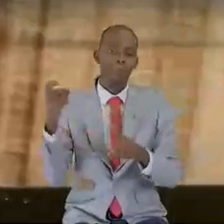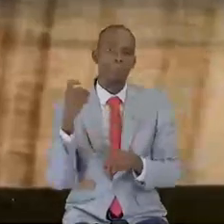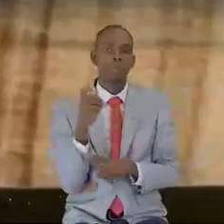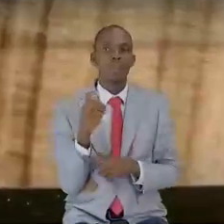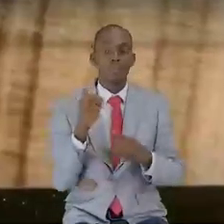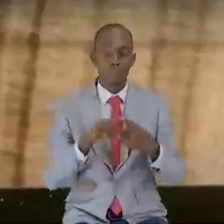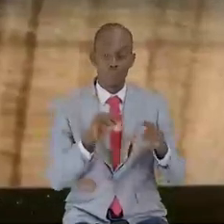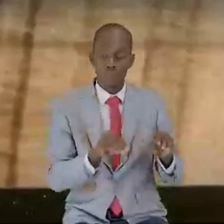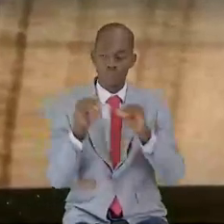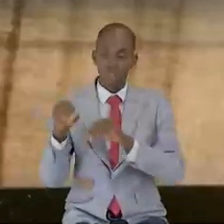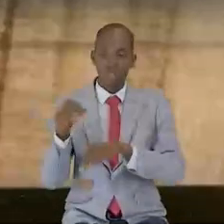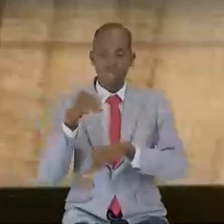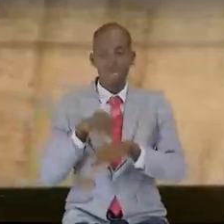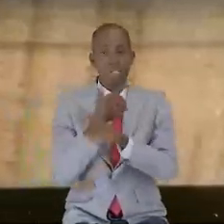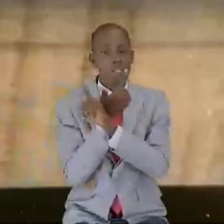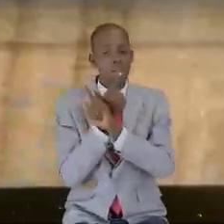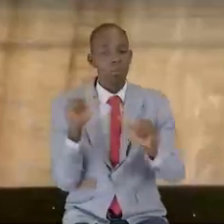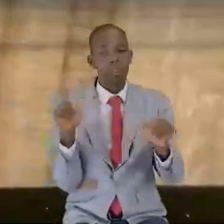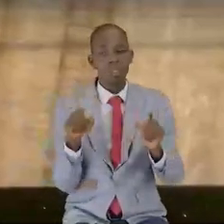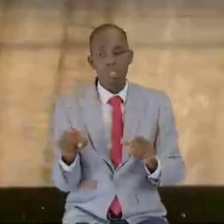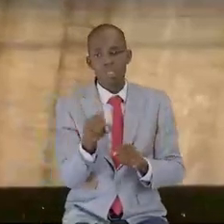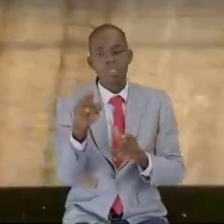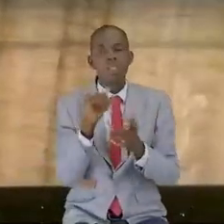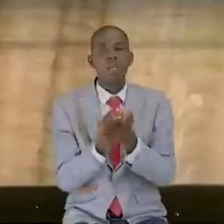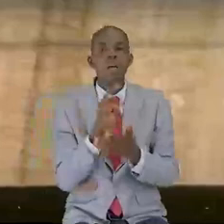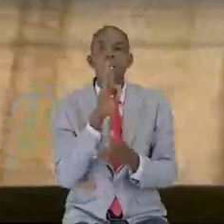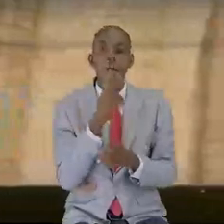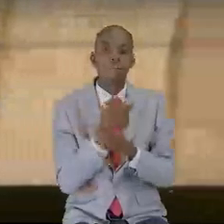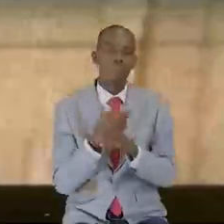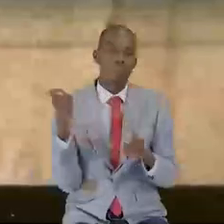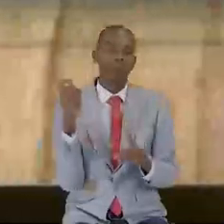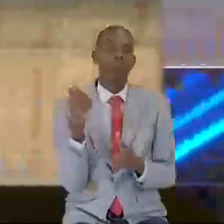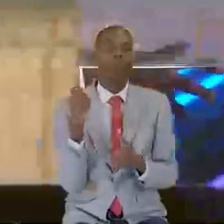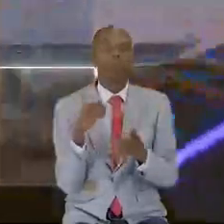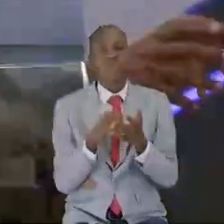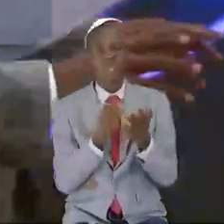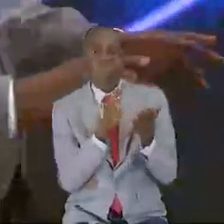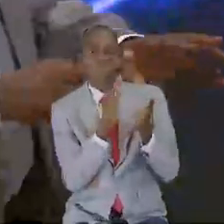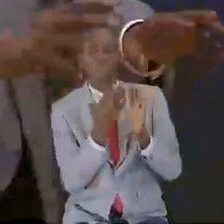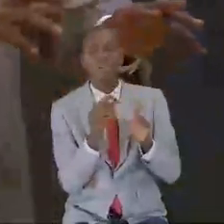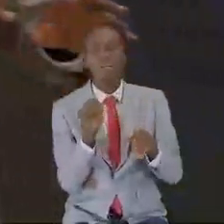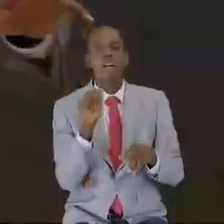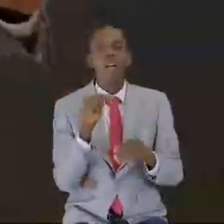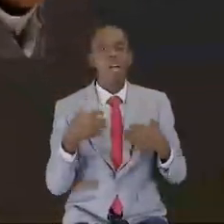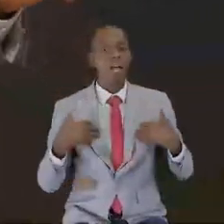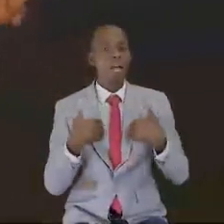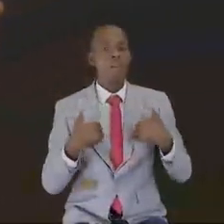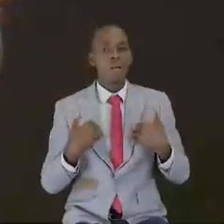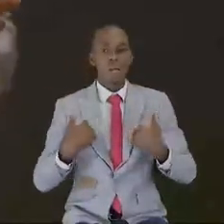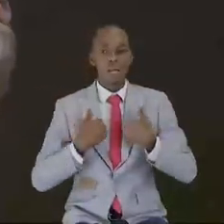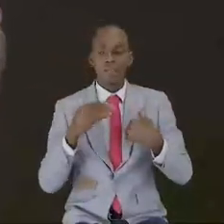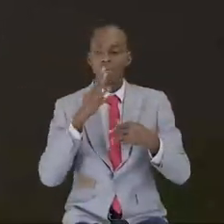pour renvoyer libres les opprimés. C'est comme un animal qui est